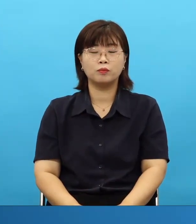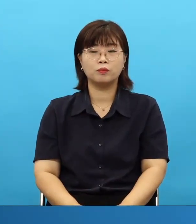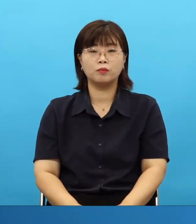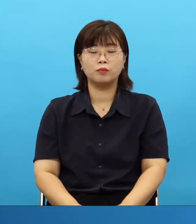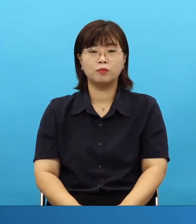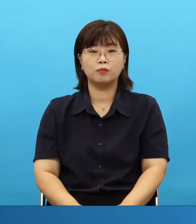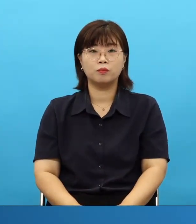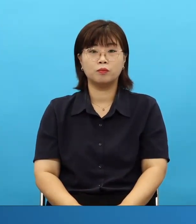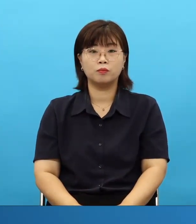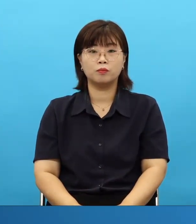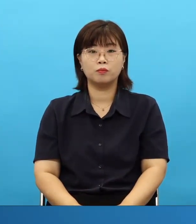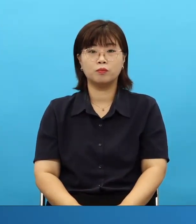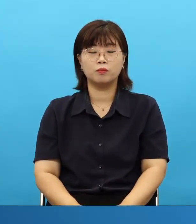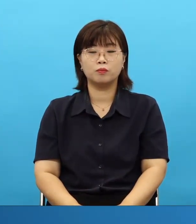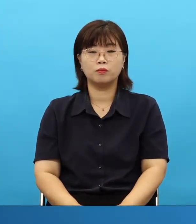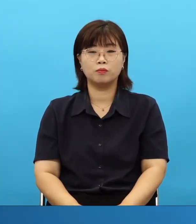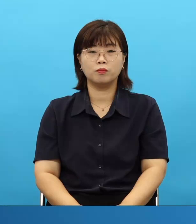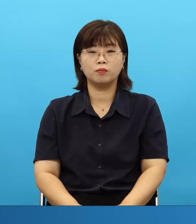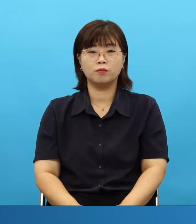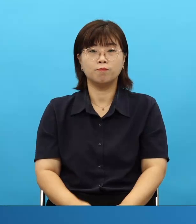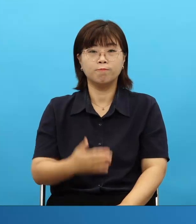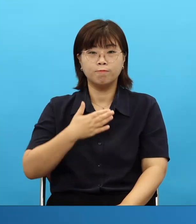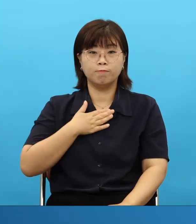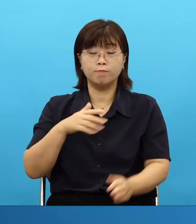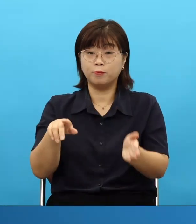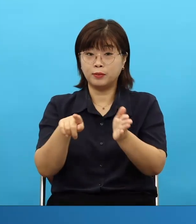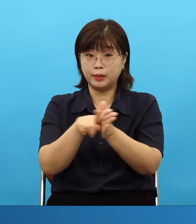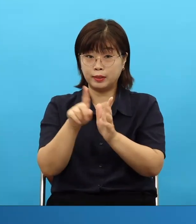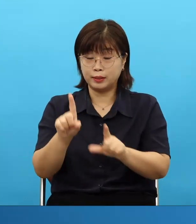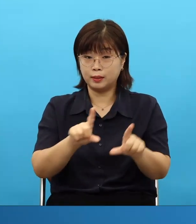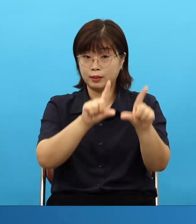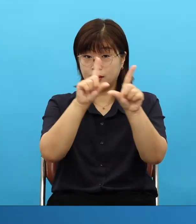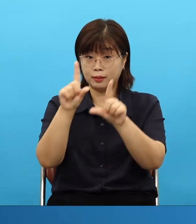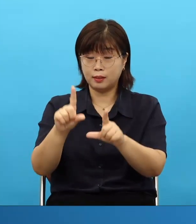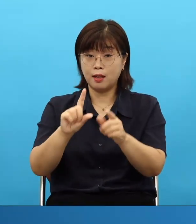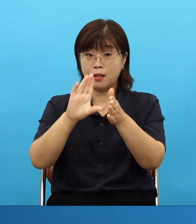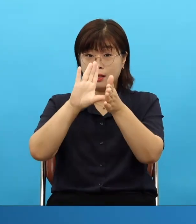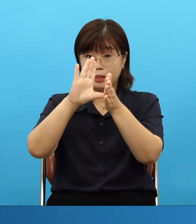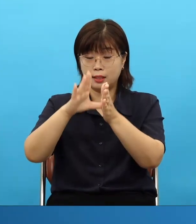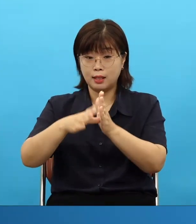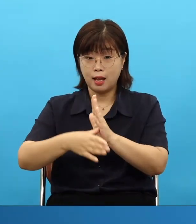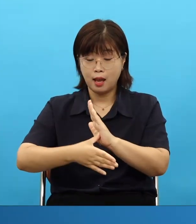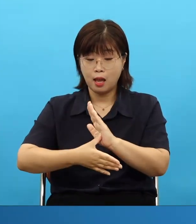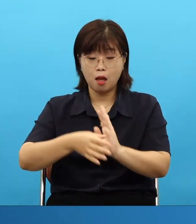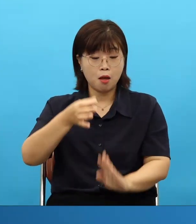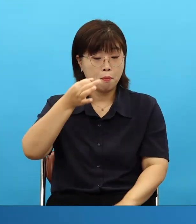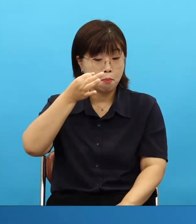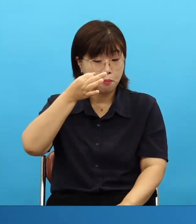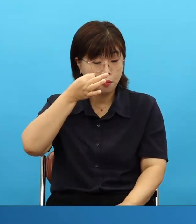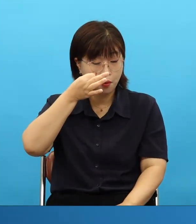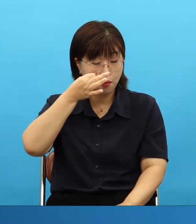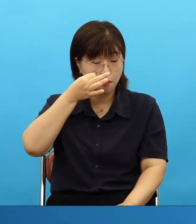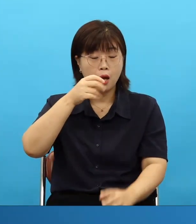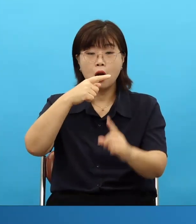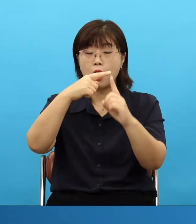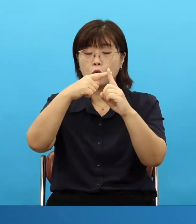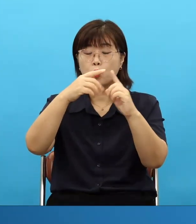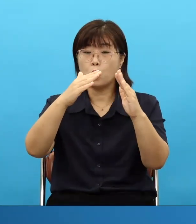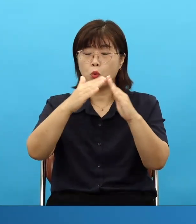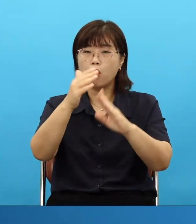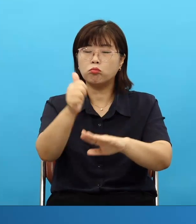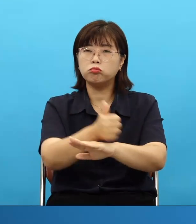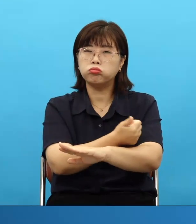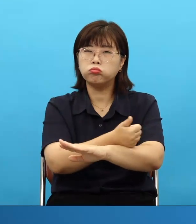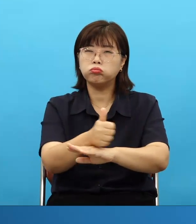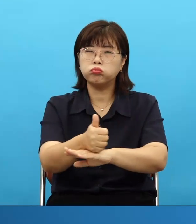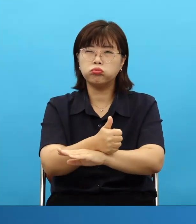our footstool. 제가 지금까지 신앙생활하면서 보면요, 교회 다니다 그만둔 사람도 많아요. And 그렇죠? as I've lived